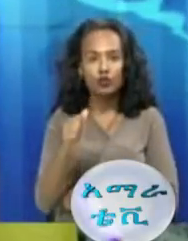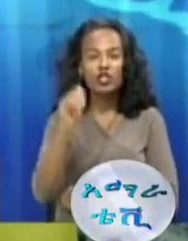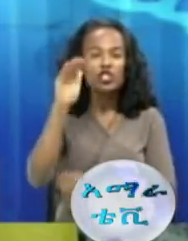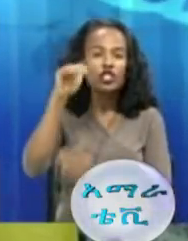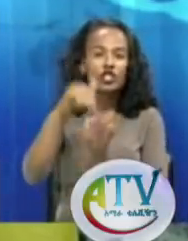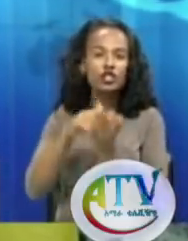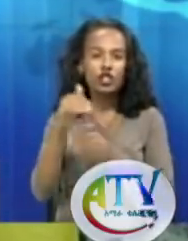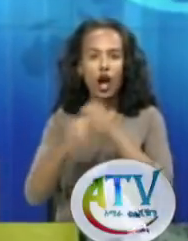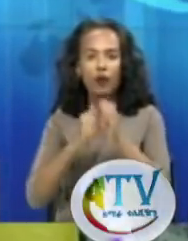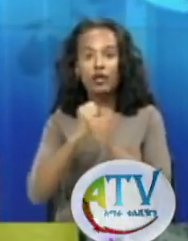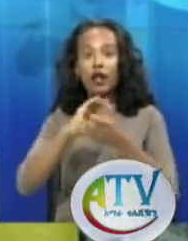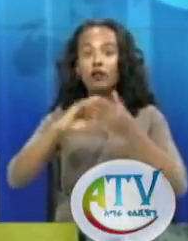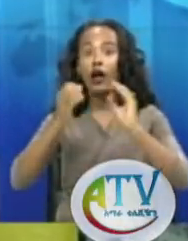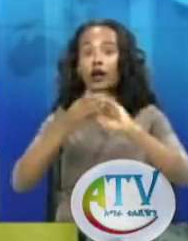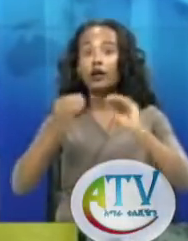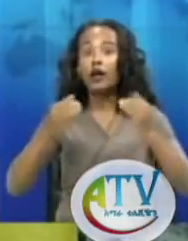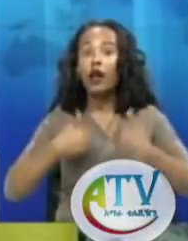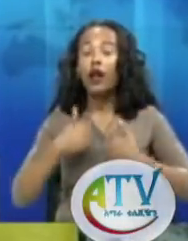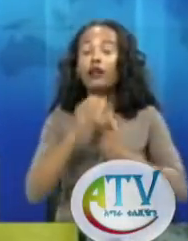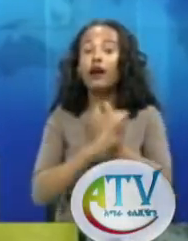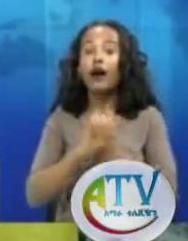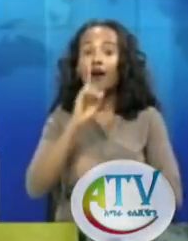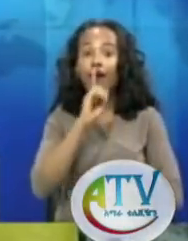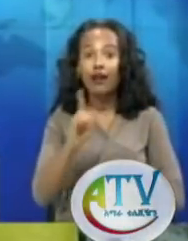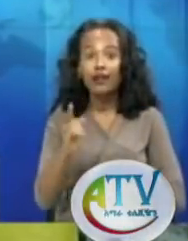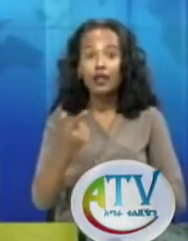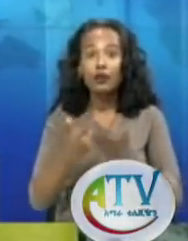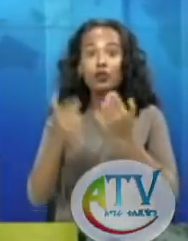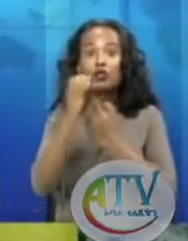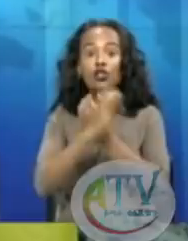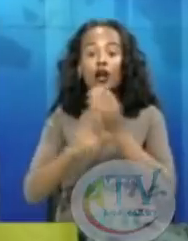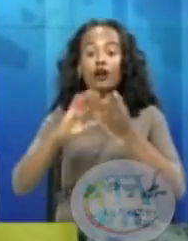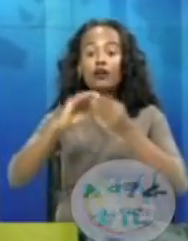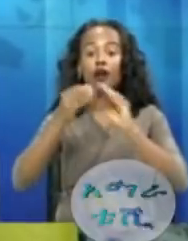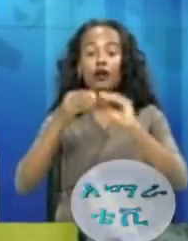ዓመታት ታሪክ ያላት ሀገር ነች። በዚህች ሀገር ታሪክ ውስጥ